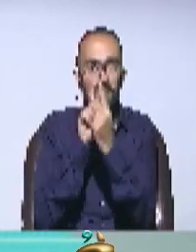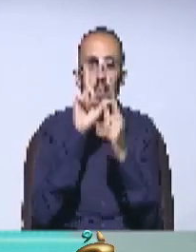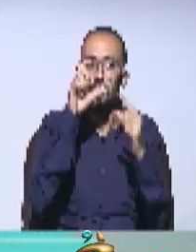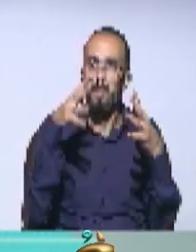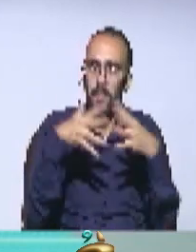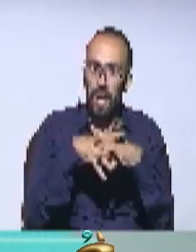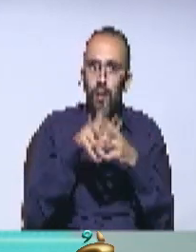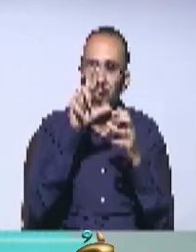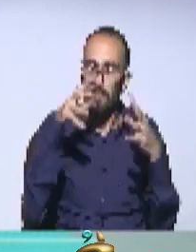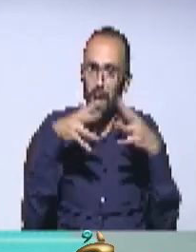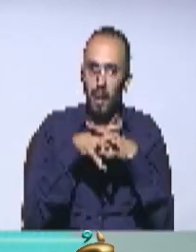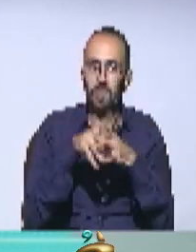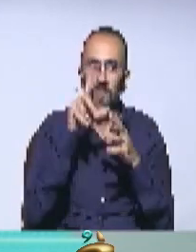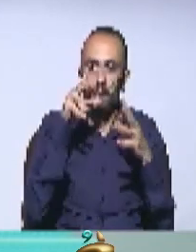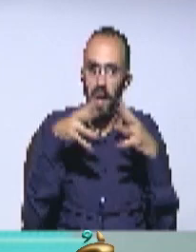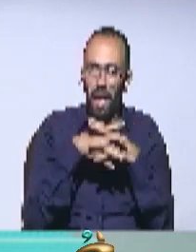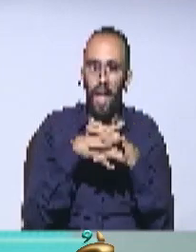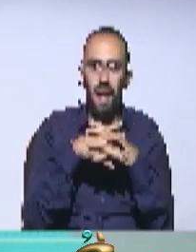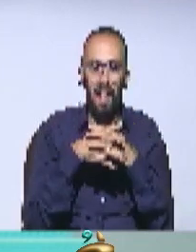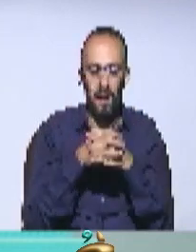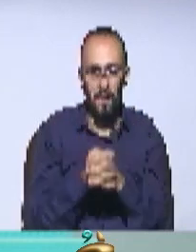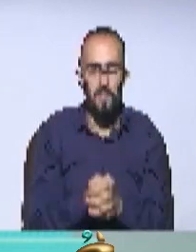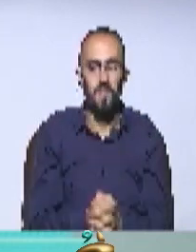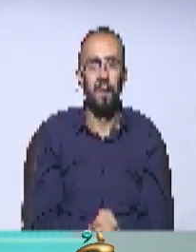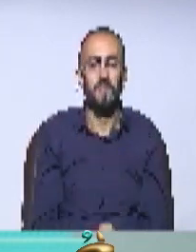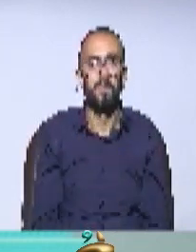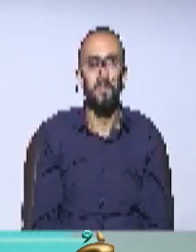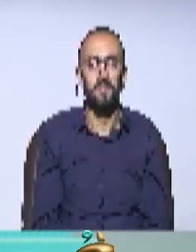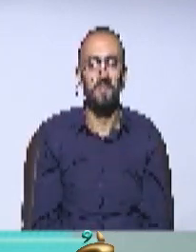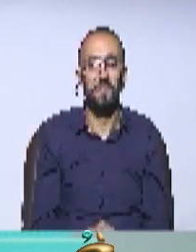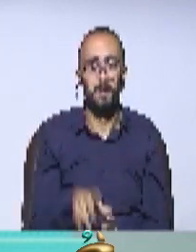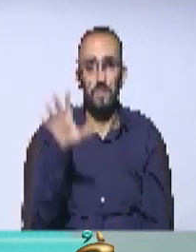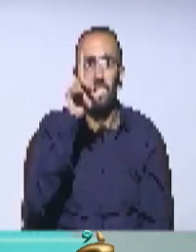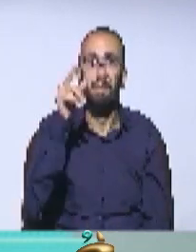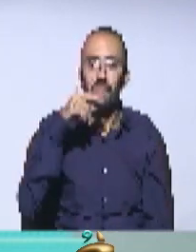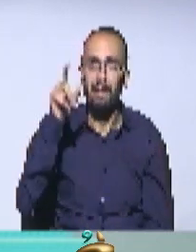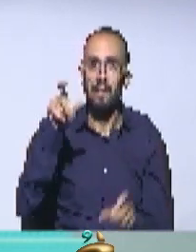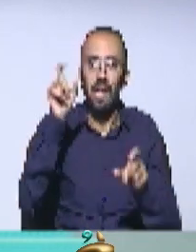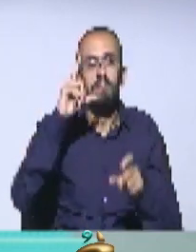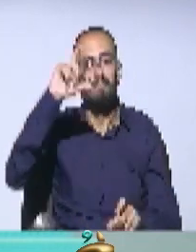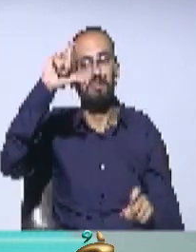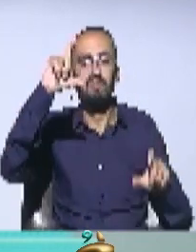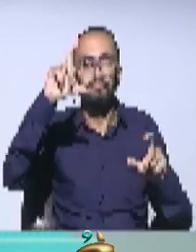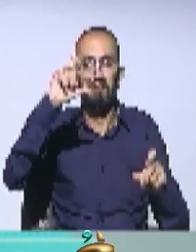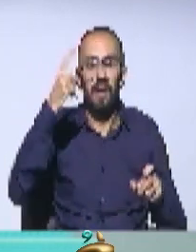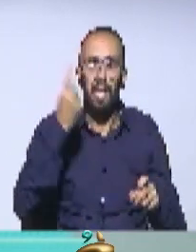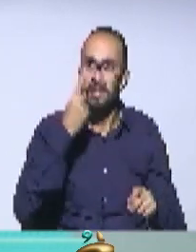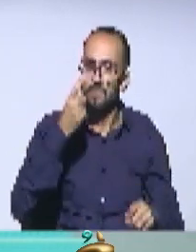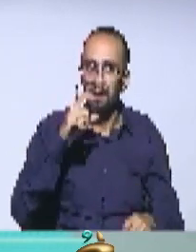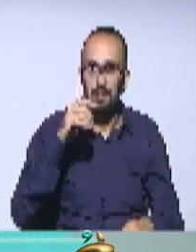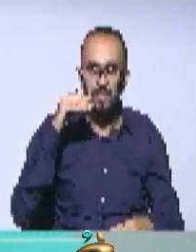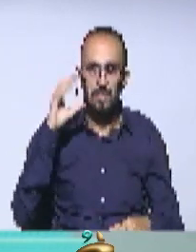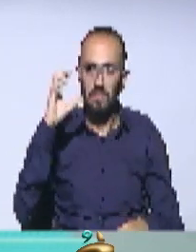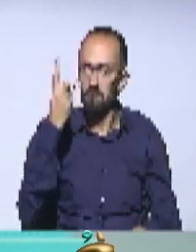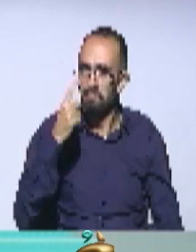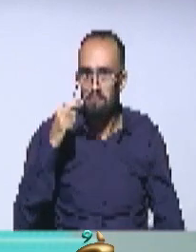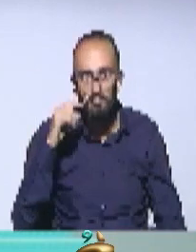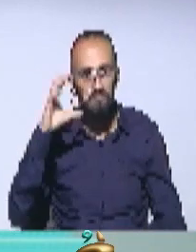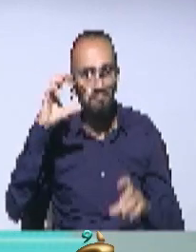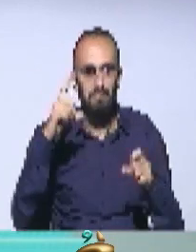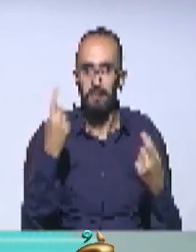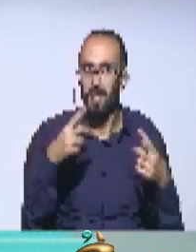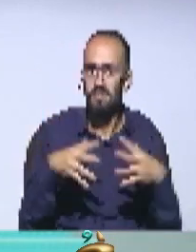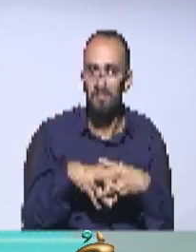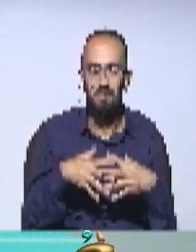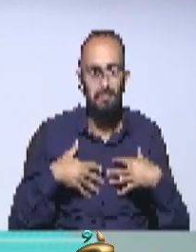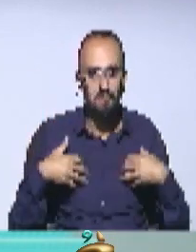صور سيلفي وغير ذلك من الأمور. حقيقة المظهر ده يعني أطفى على الجميع سعادة غير عادية،